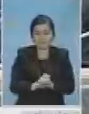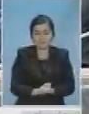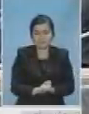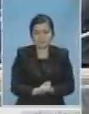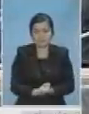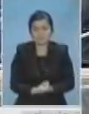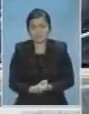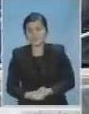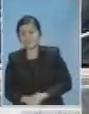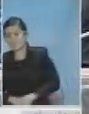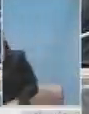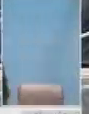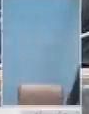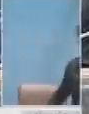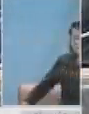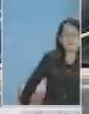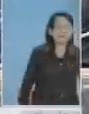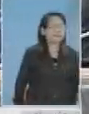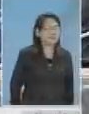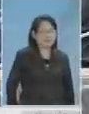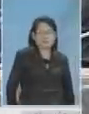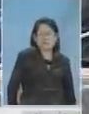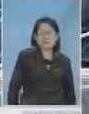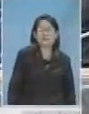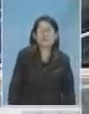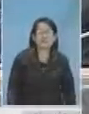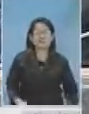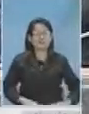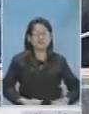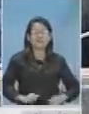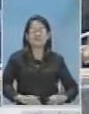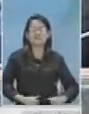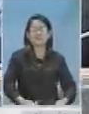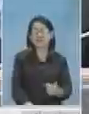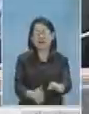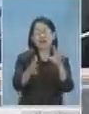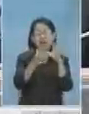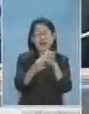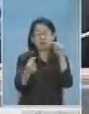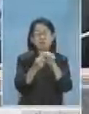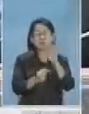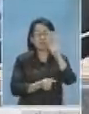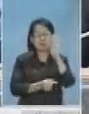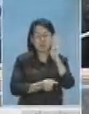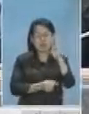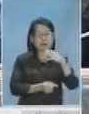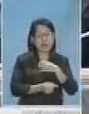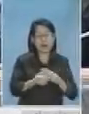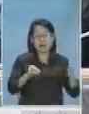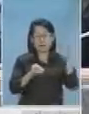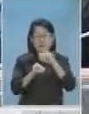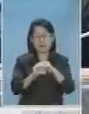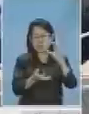มาตรการนี้ของรัฐบาลครับและตรงนี้นะครับในด้านของการให้ประโยชน์กับบริษัทที่จะขยายการลงทุนฟัง